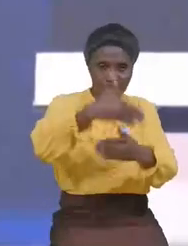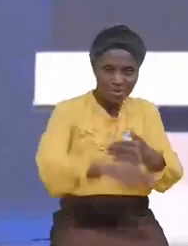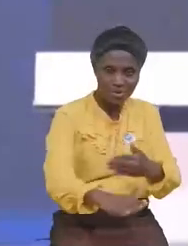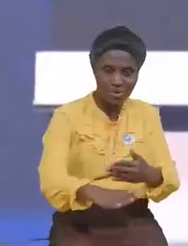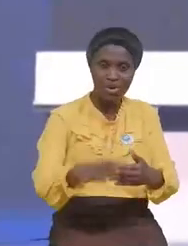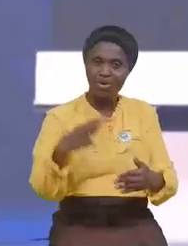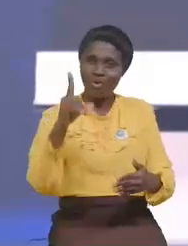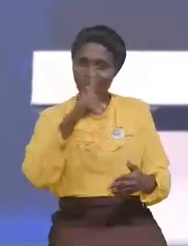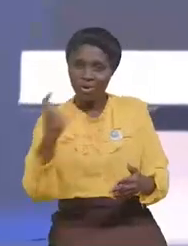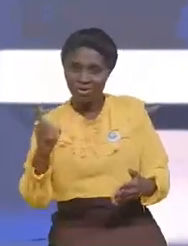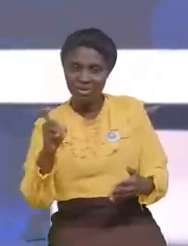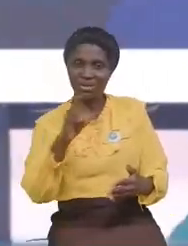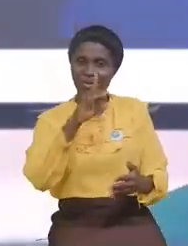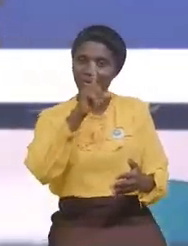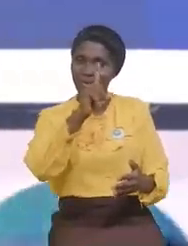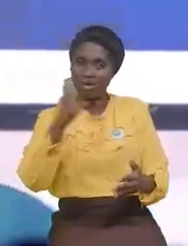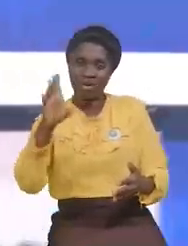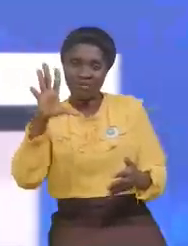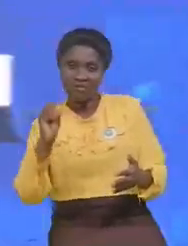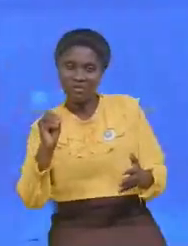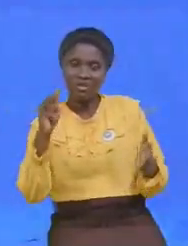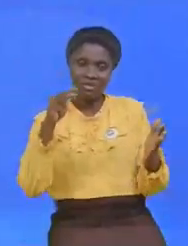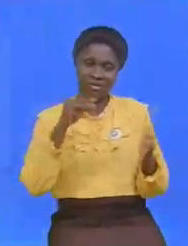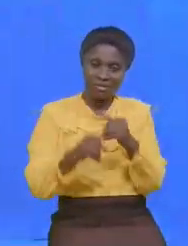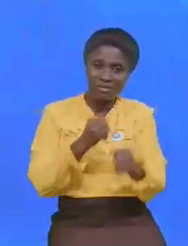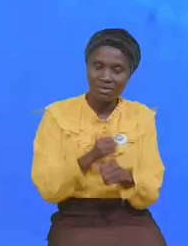pas aller au-delà de 100 ans, 150 ans, 200 ans.